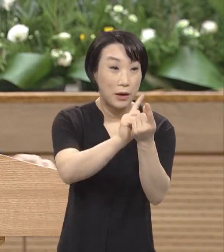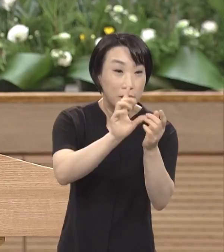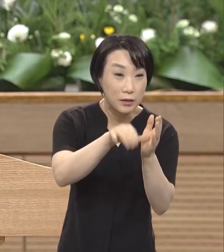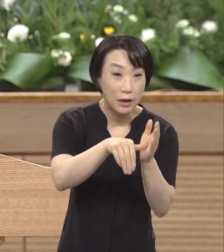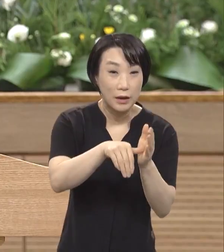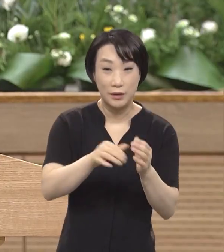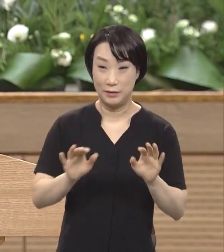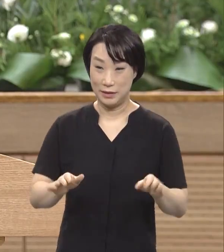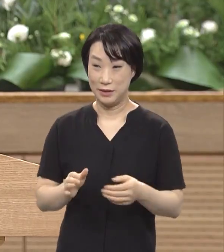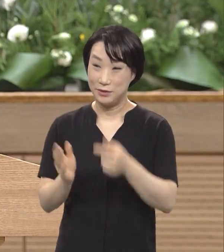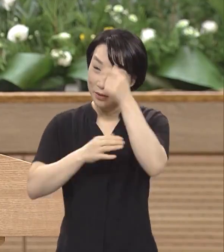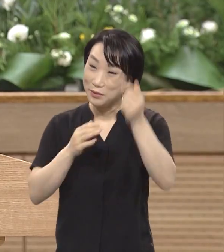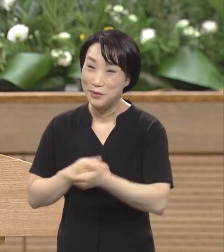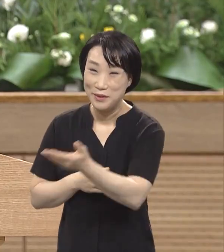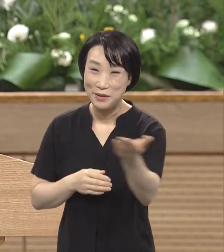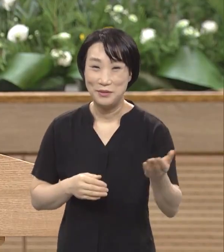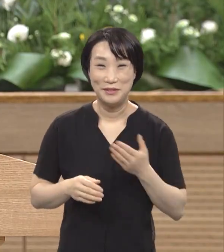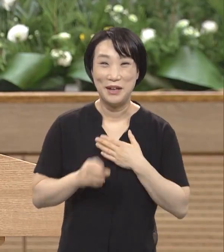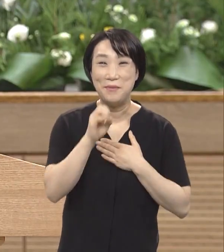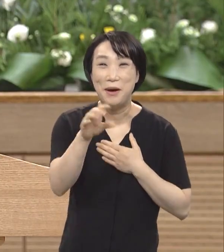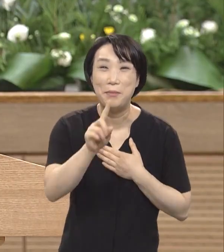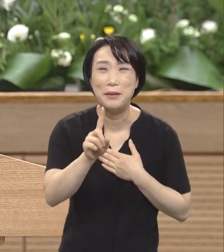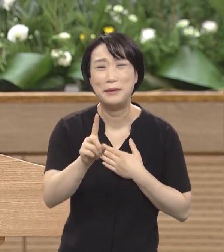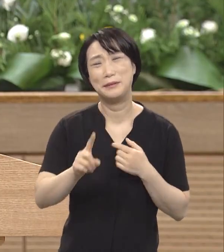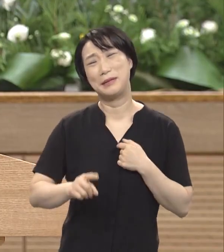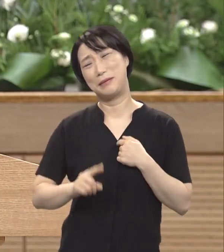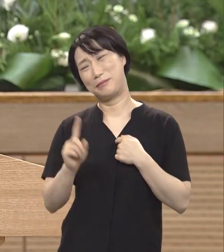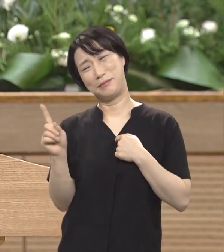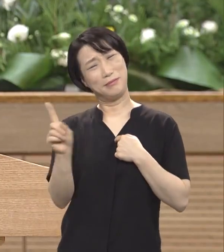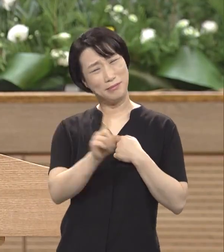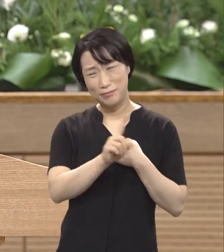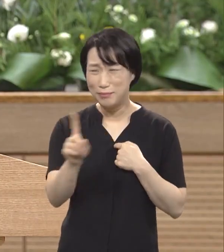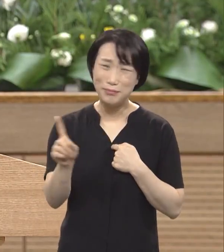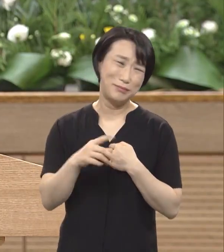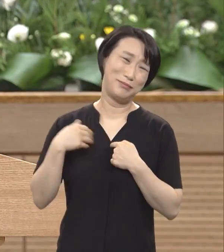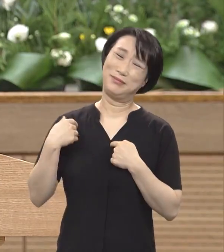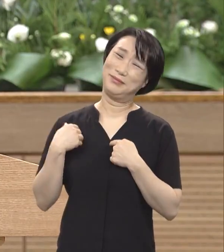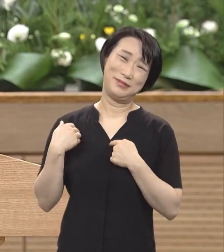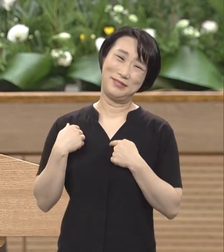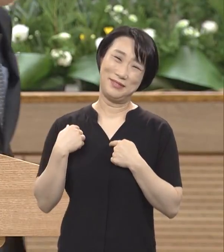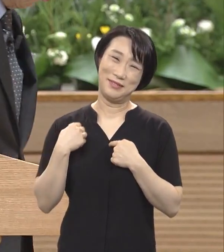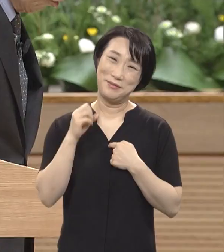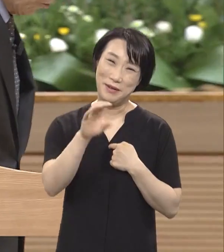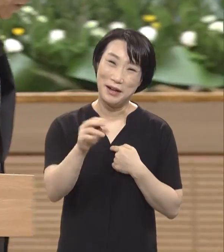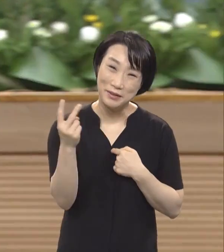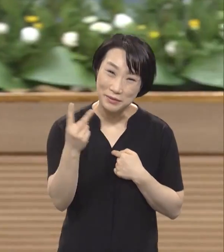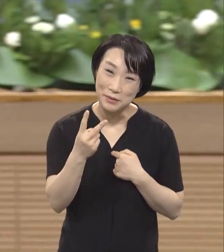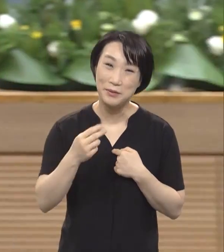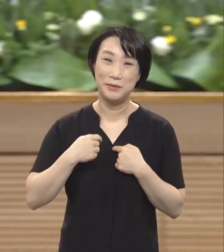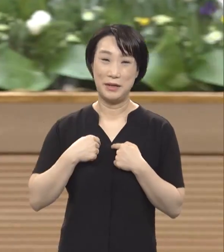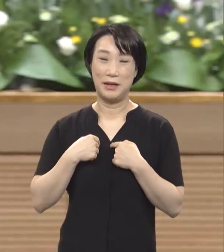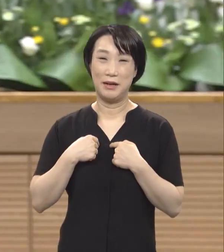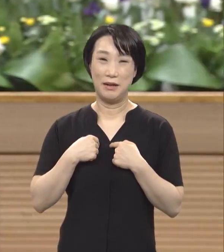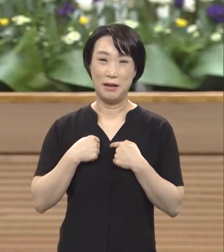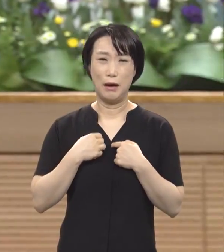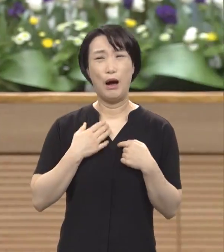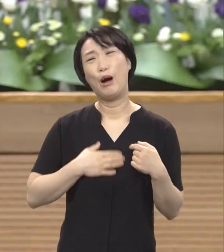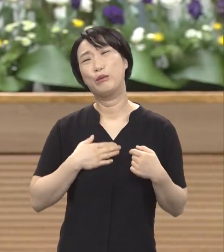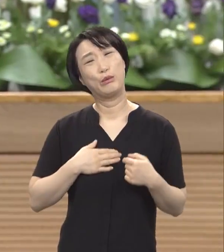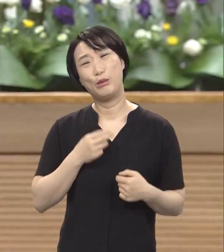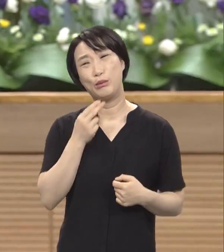우리 성도들에게 나는 아무것도 몰라. 그리고 아는 게